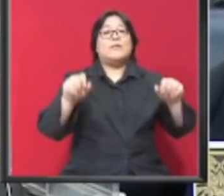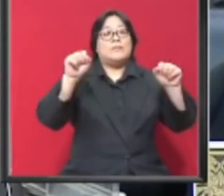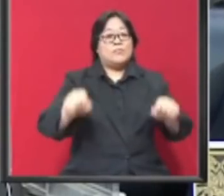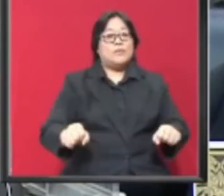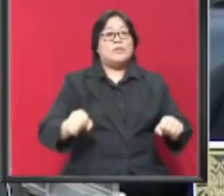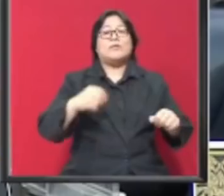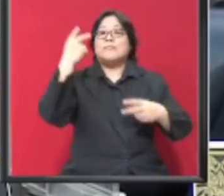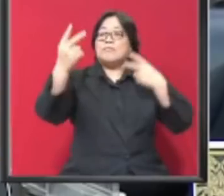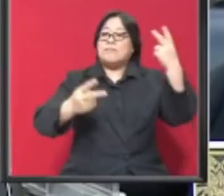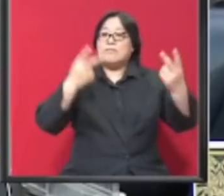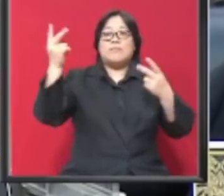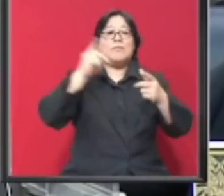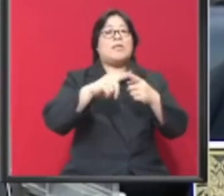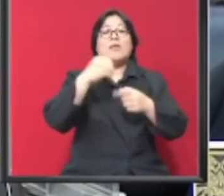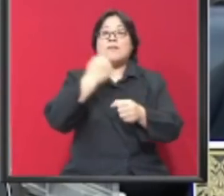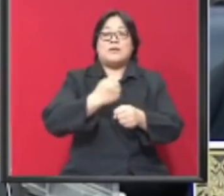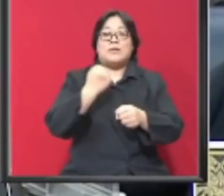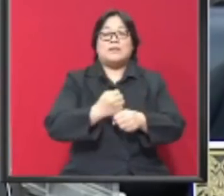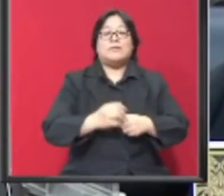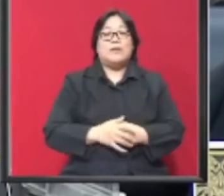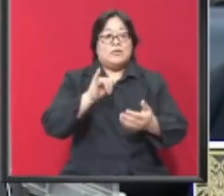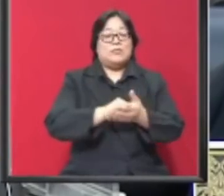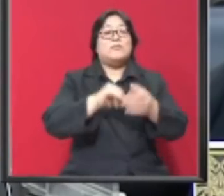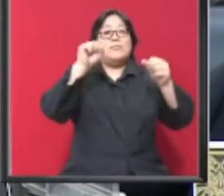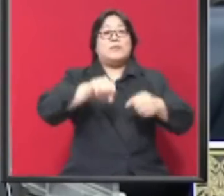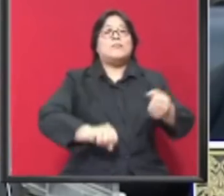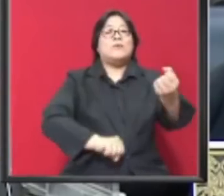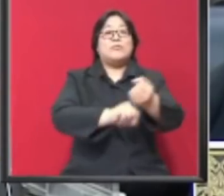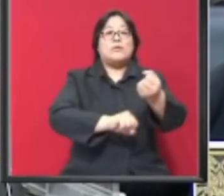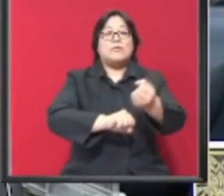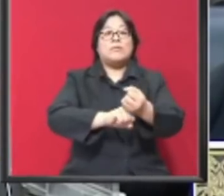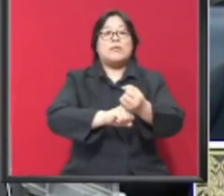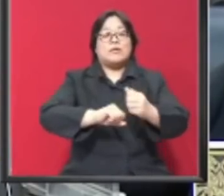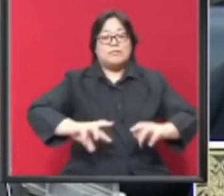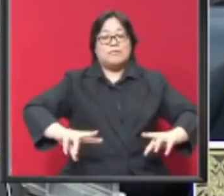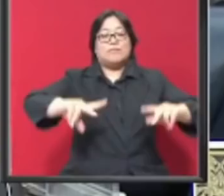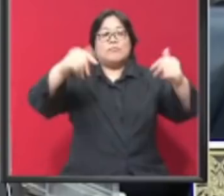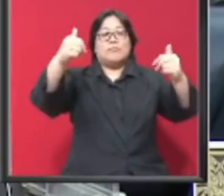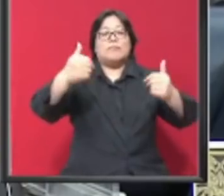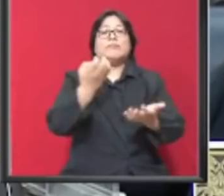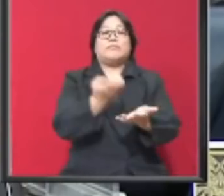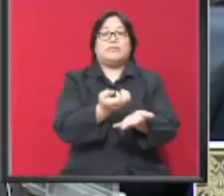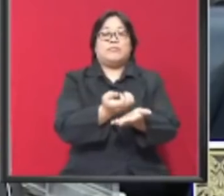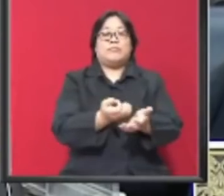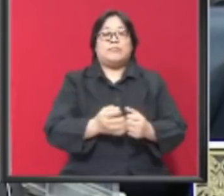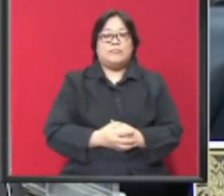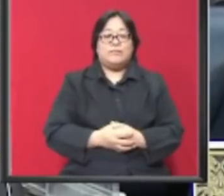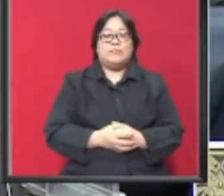melancong ataupun bekerja ini akan menyumbang kepada pemulihan ekonomi